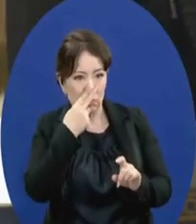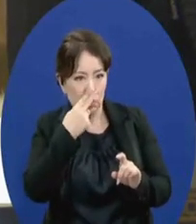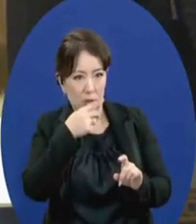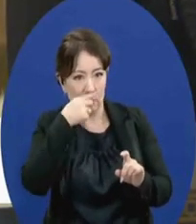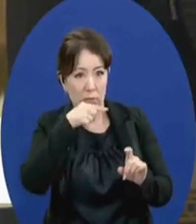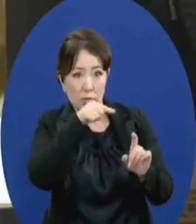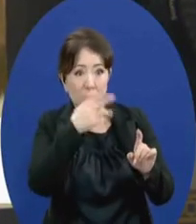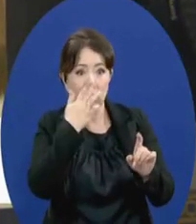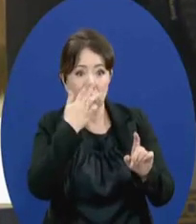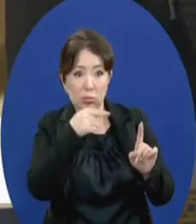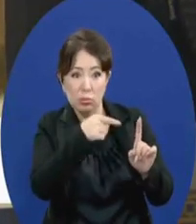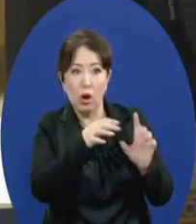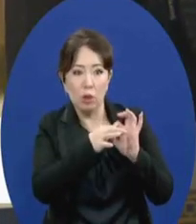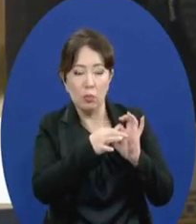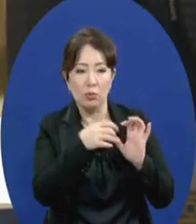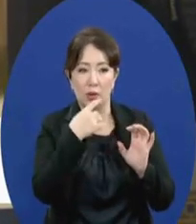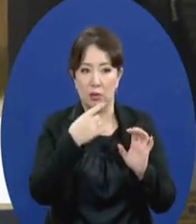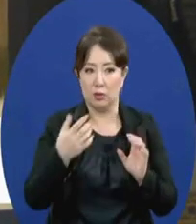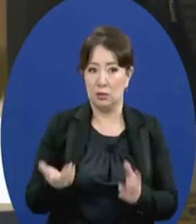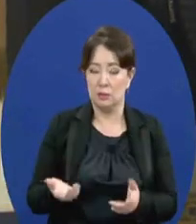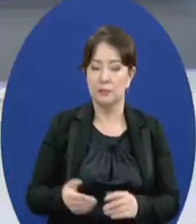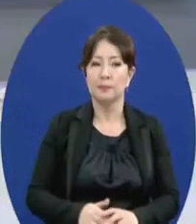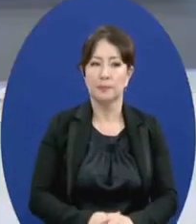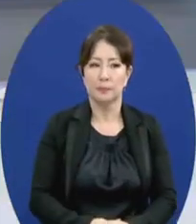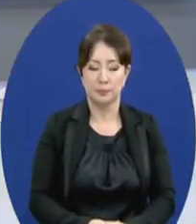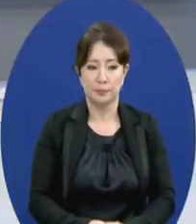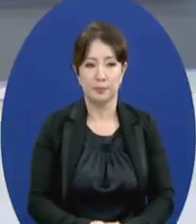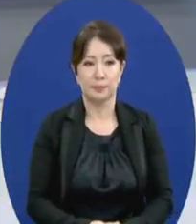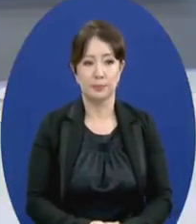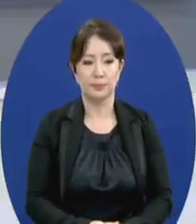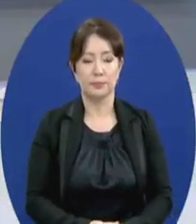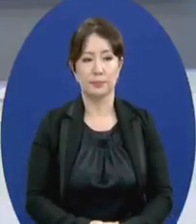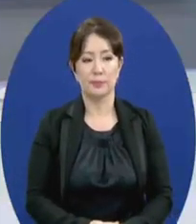багтаж байгаа юм.